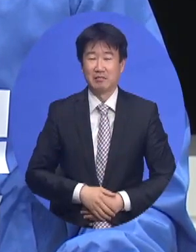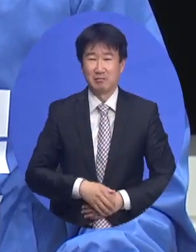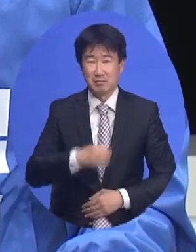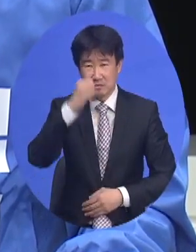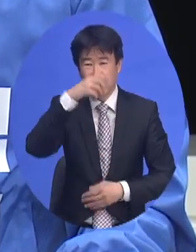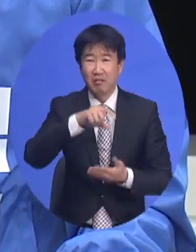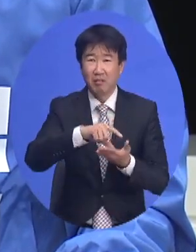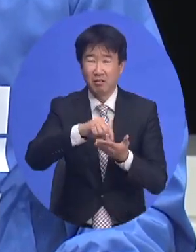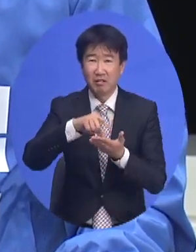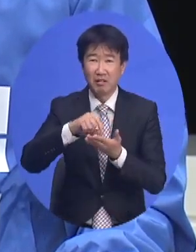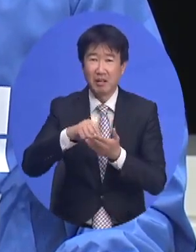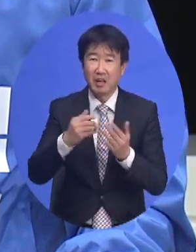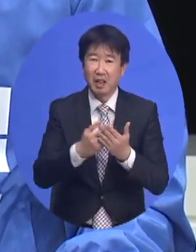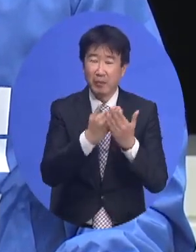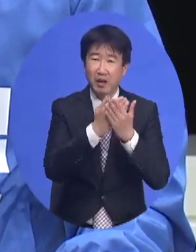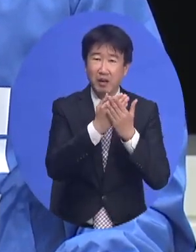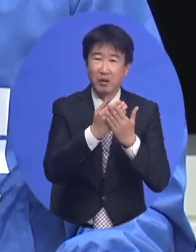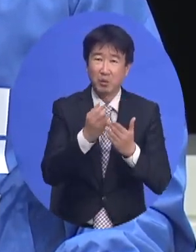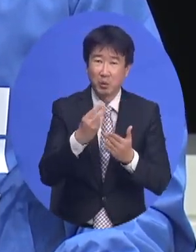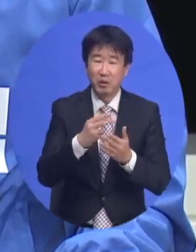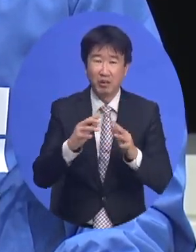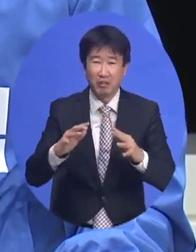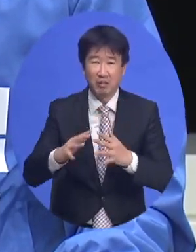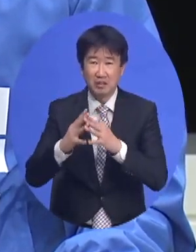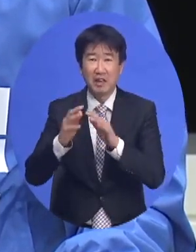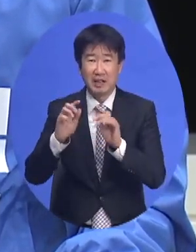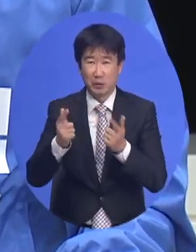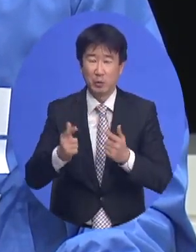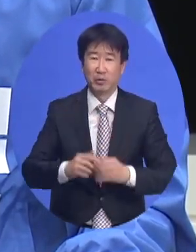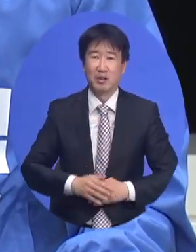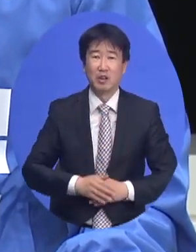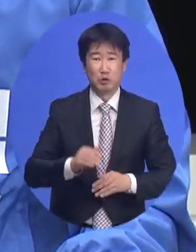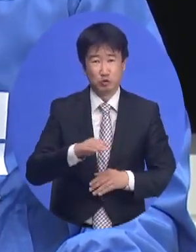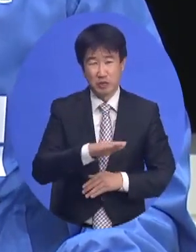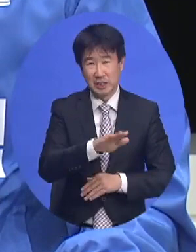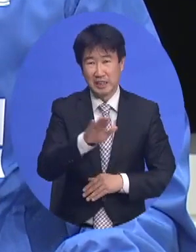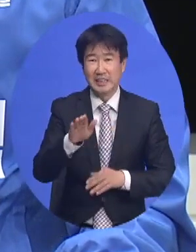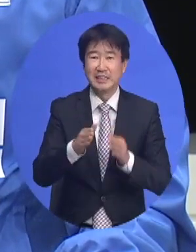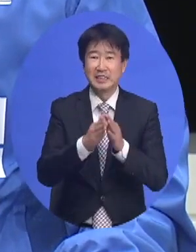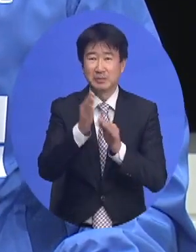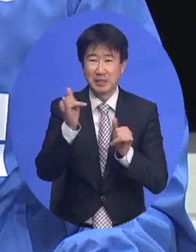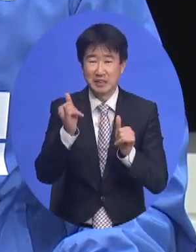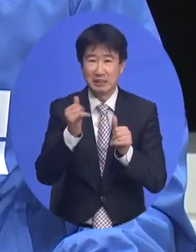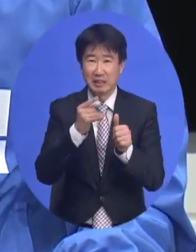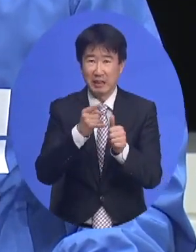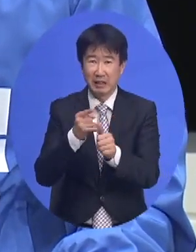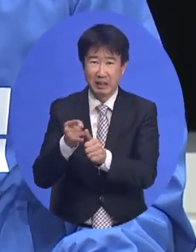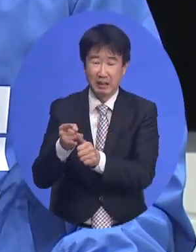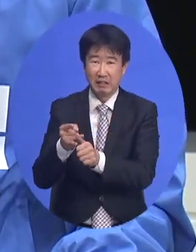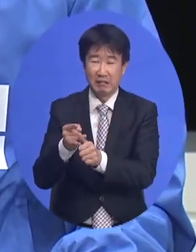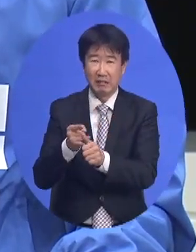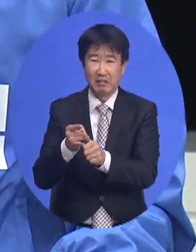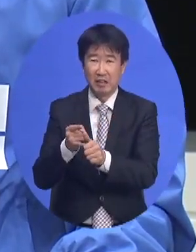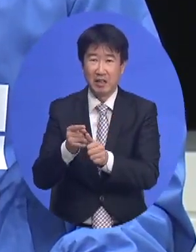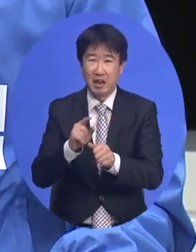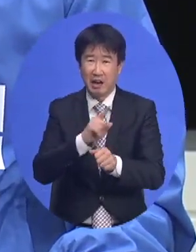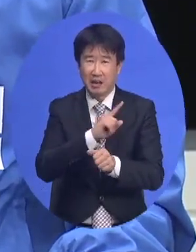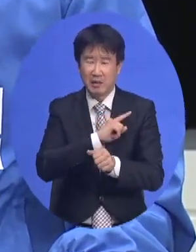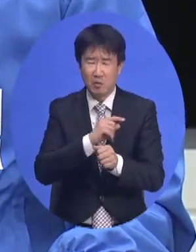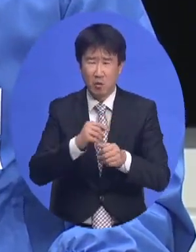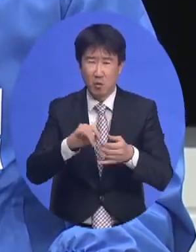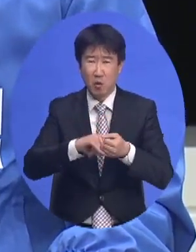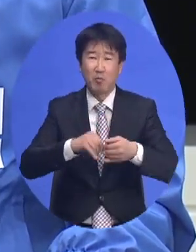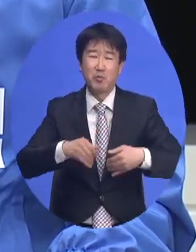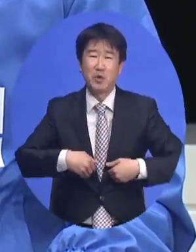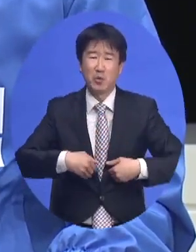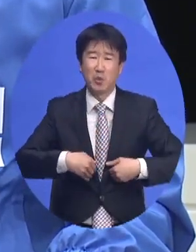단순히 그 개발하고 뭐 건설하는 것이 아니라 우리 주민들에게 우리 시민들에게 가장 절실히